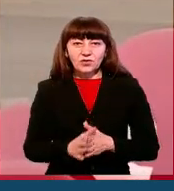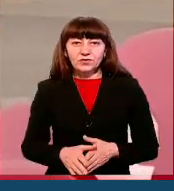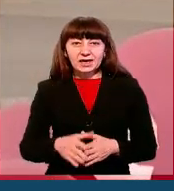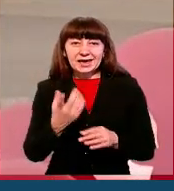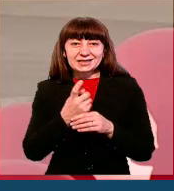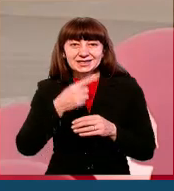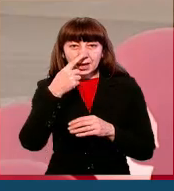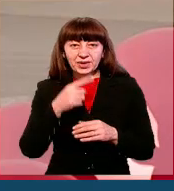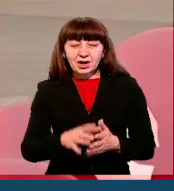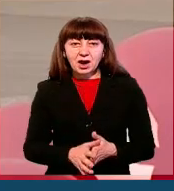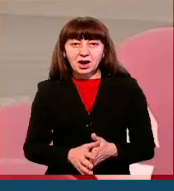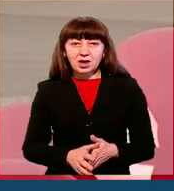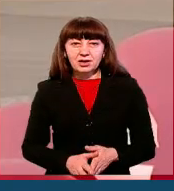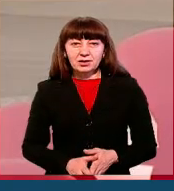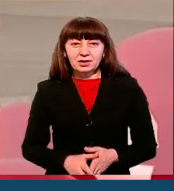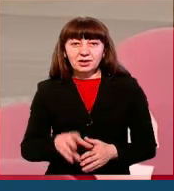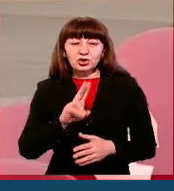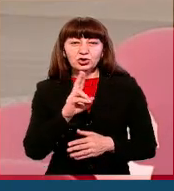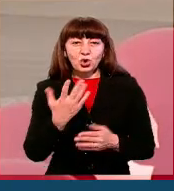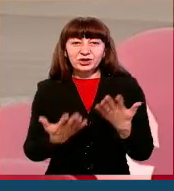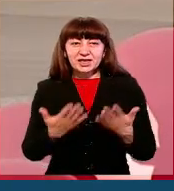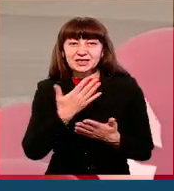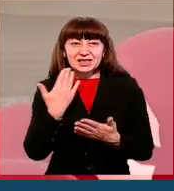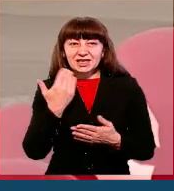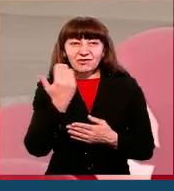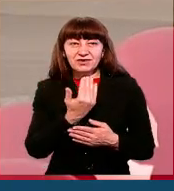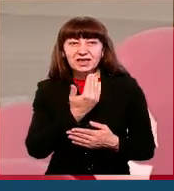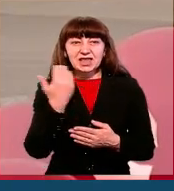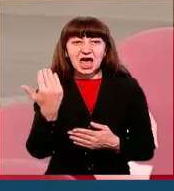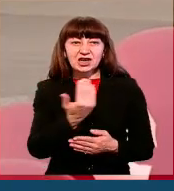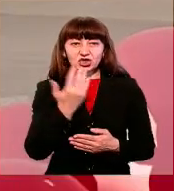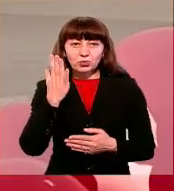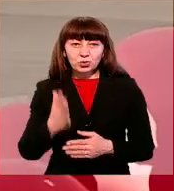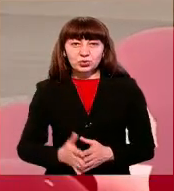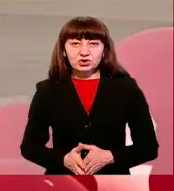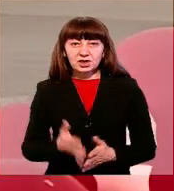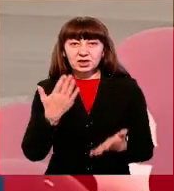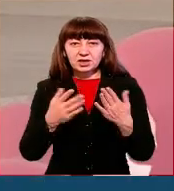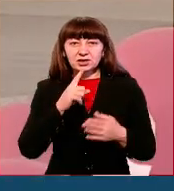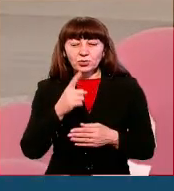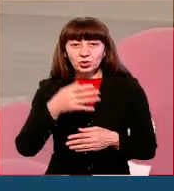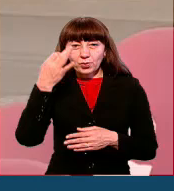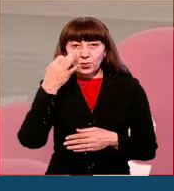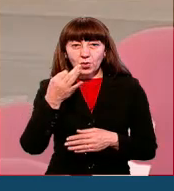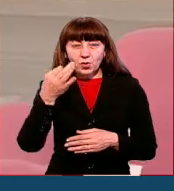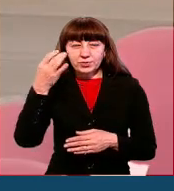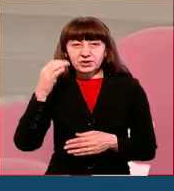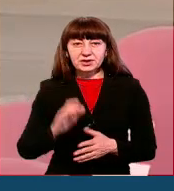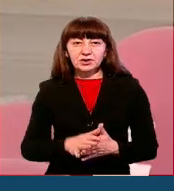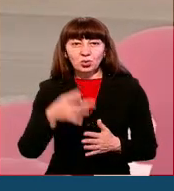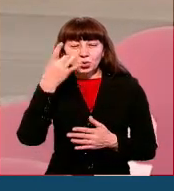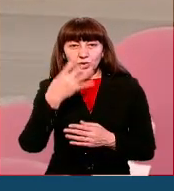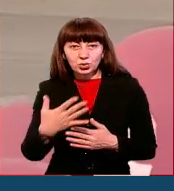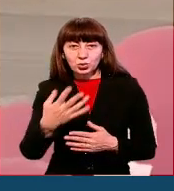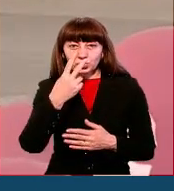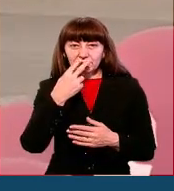как кто, если не вы, наше будущее, если вы не будете помнить нашу культуру,